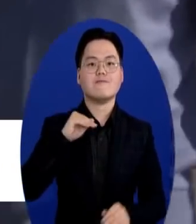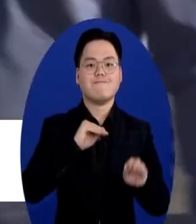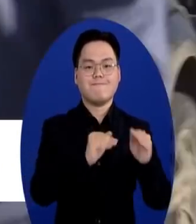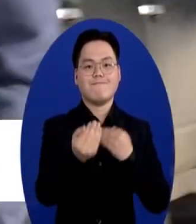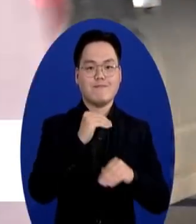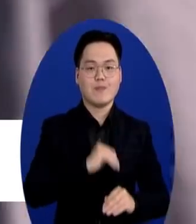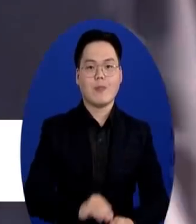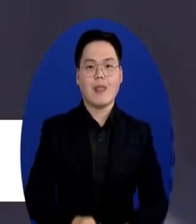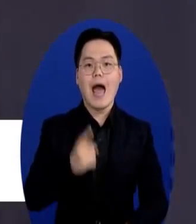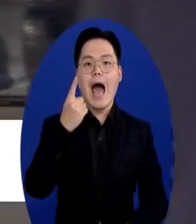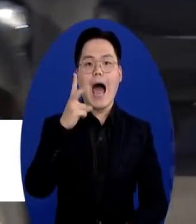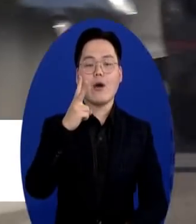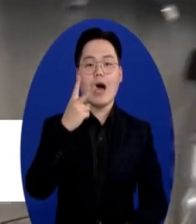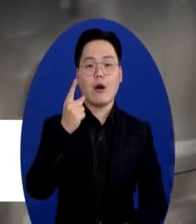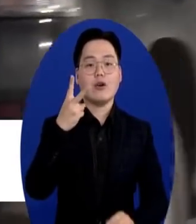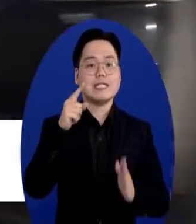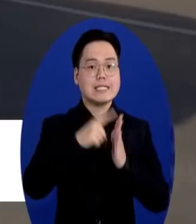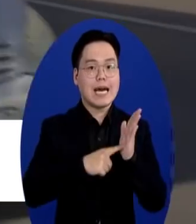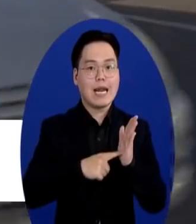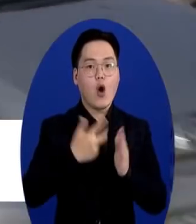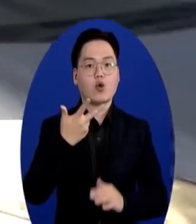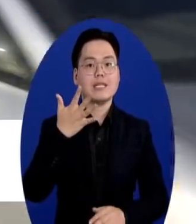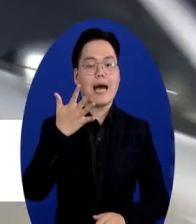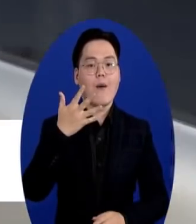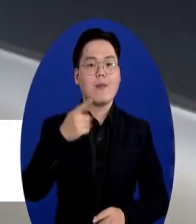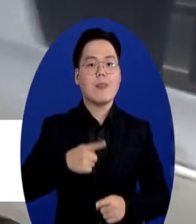сургуулийн автобусны тоог 35-аар нэмэгдүүлэхээр төлөвлөсөн байна.